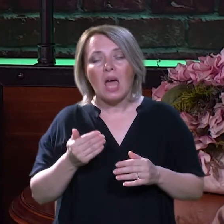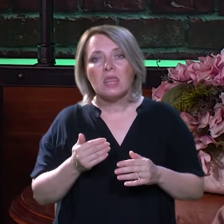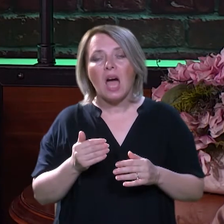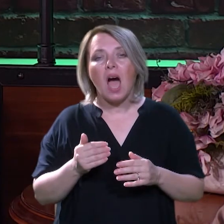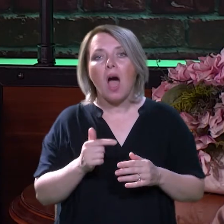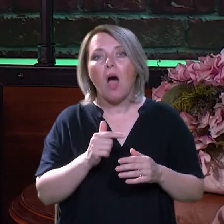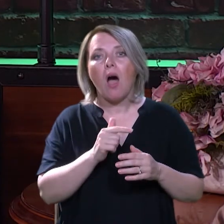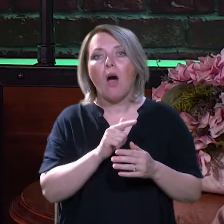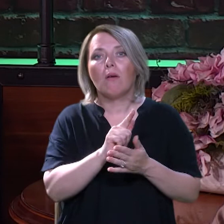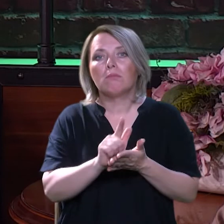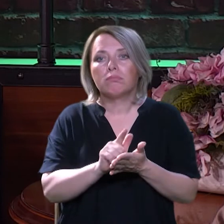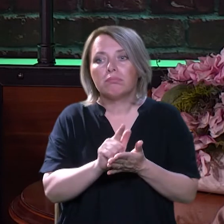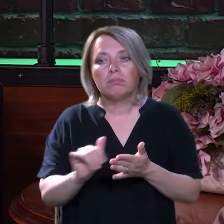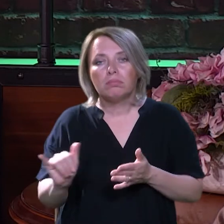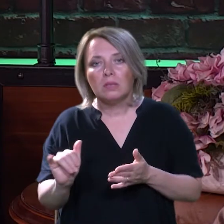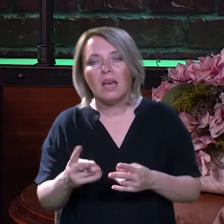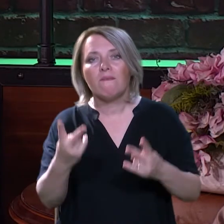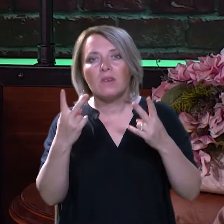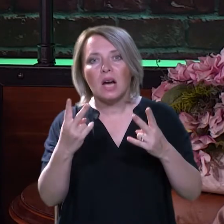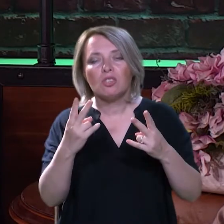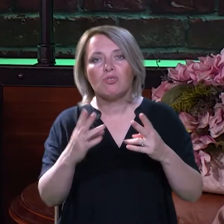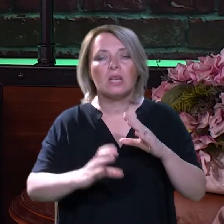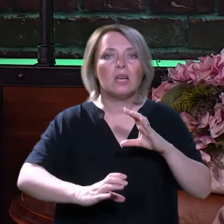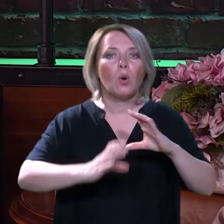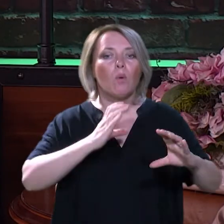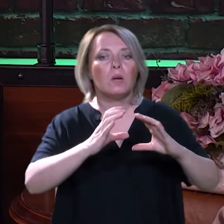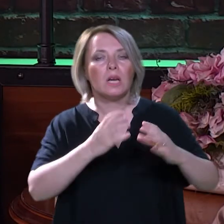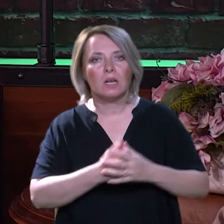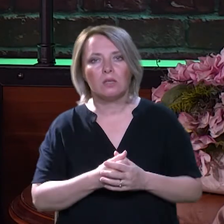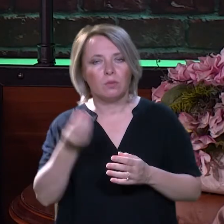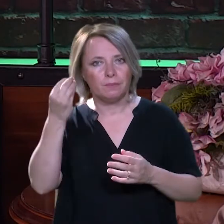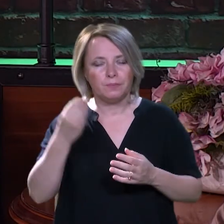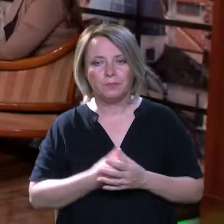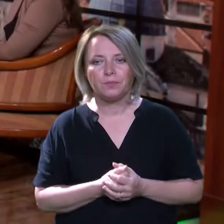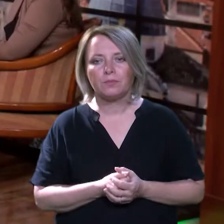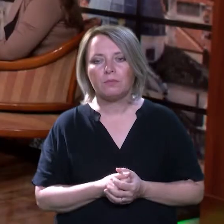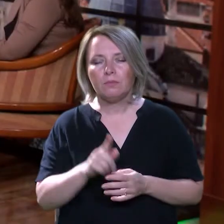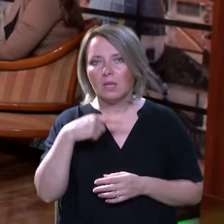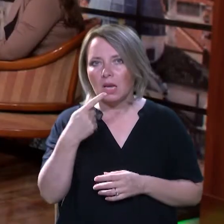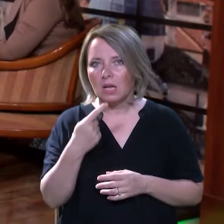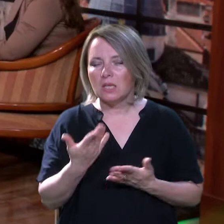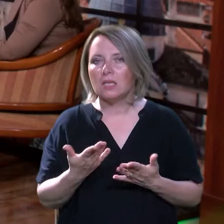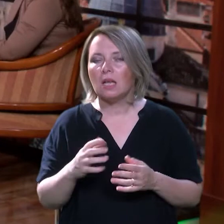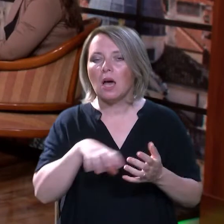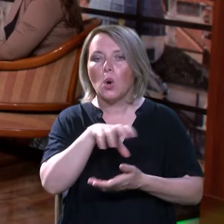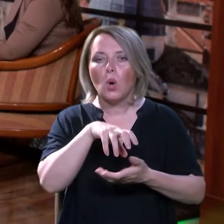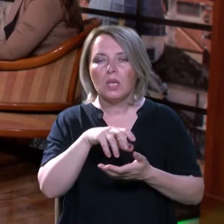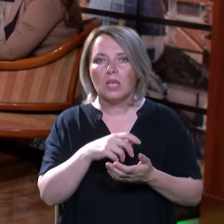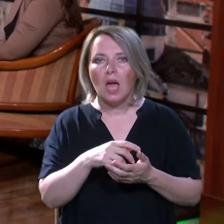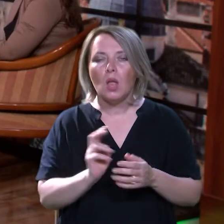ekrana, motoričko kretanje i dijaloga, odnosno komunikacije kojeg također nema. Rekli ste zapravo da